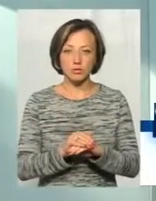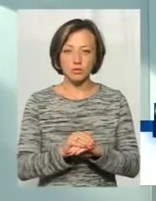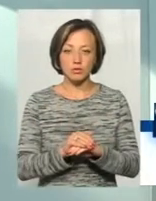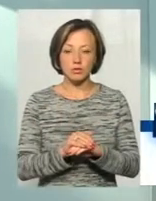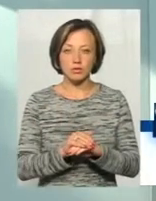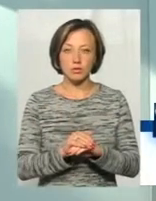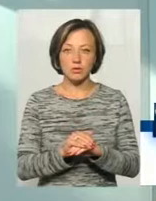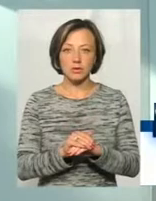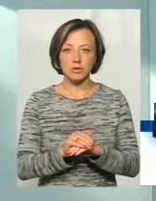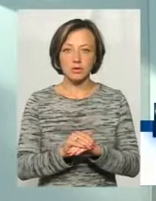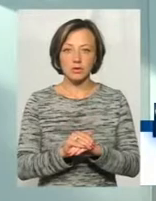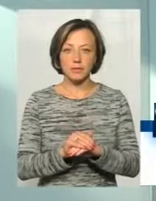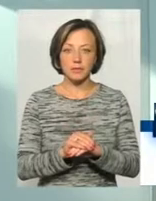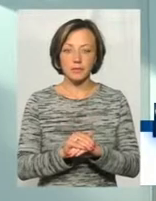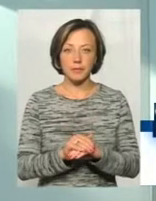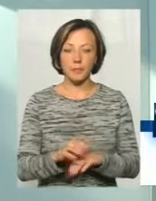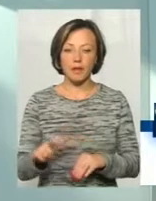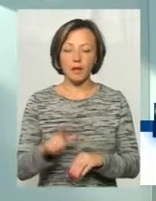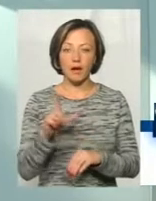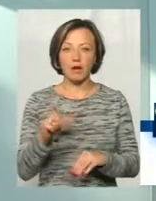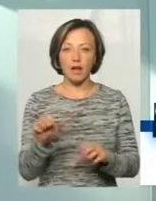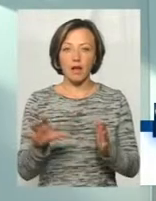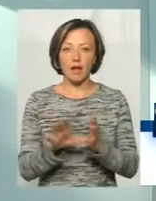даними підприємства газоелектропостачання,